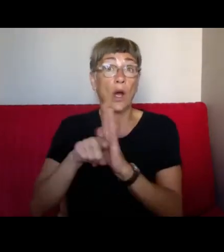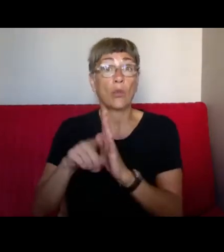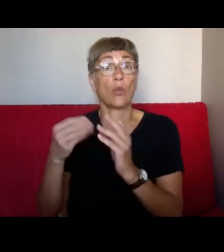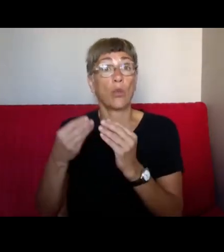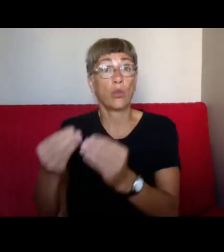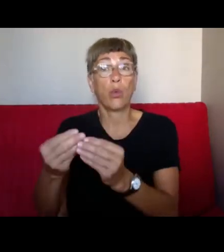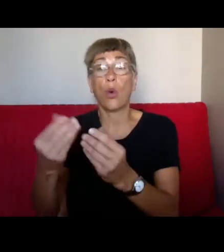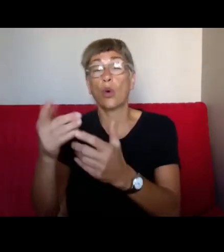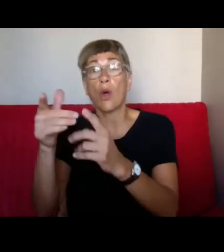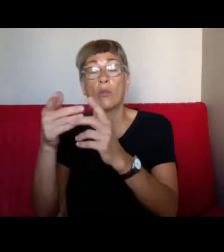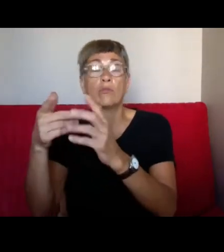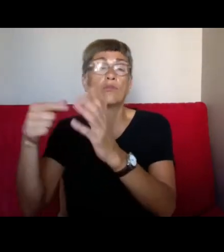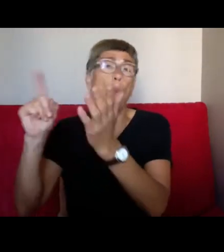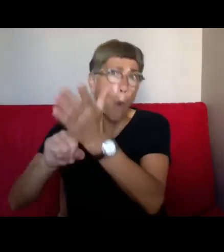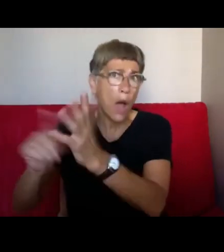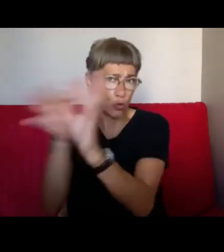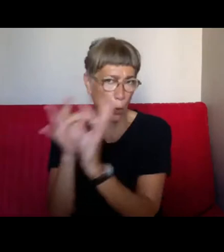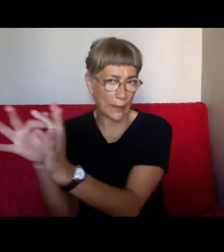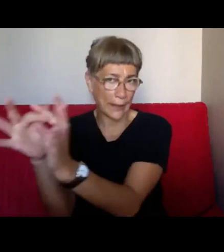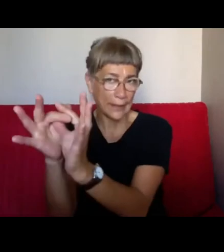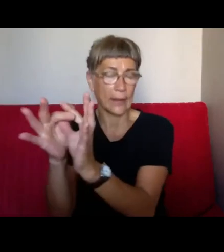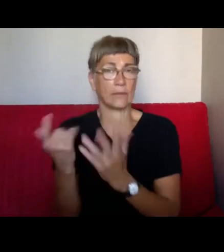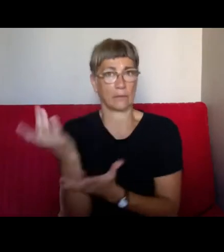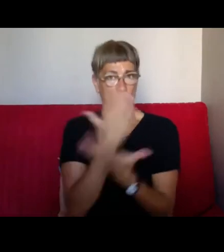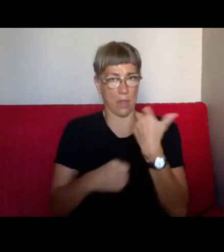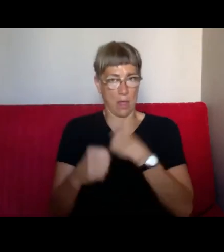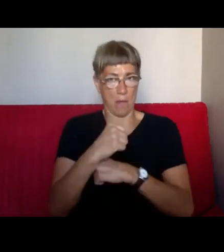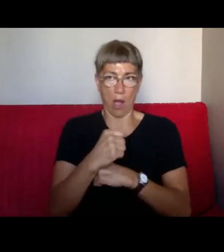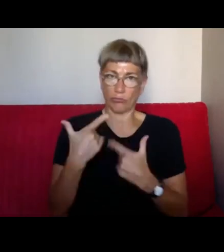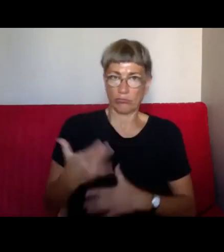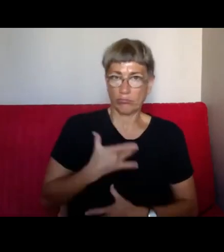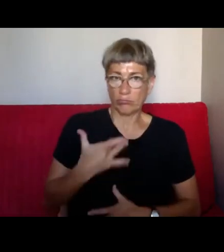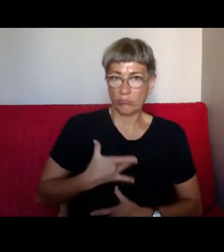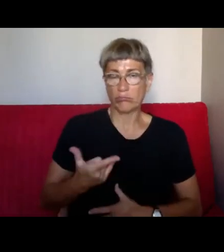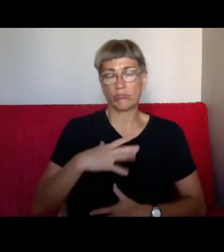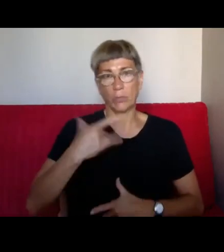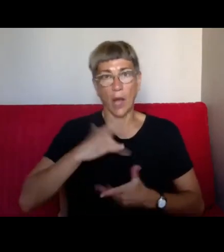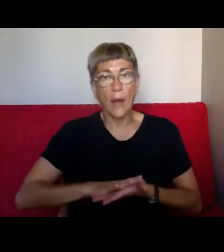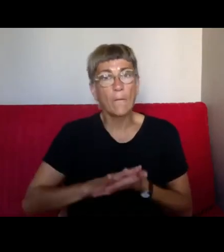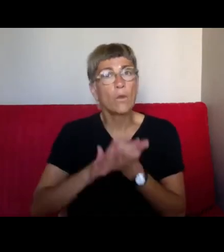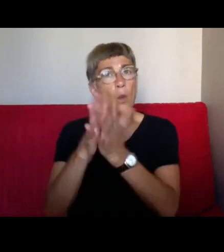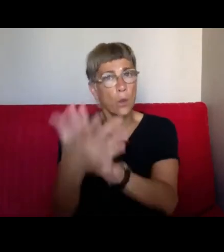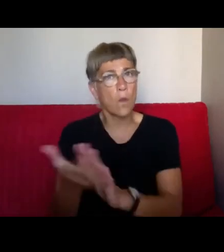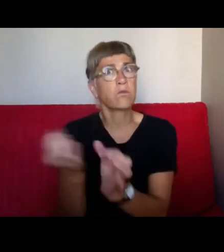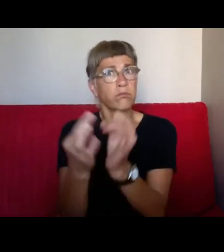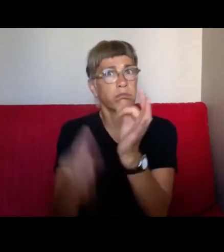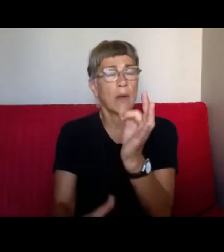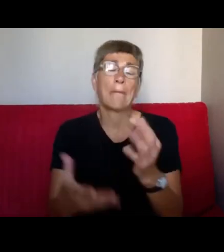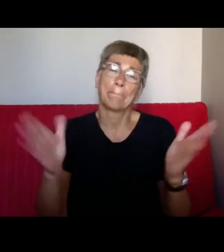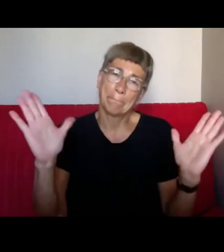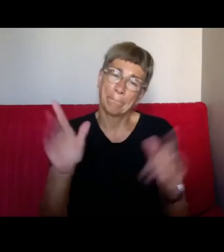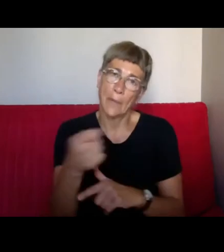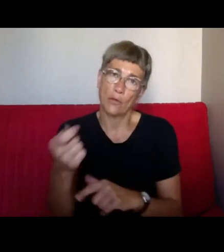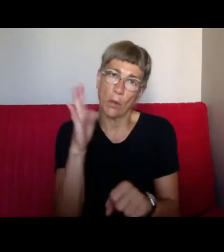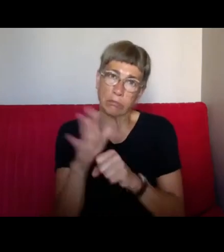de solidarité. C'est une démarche qui a porté des fruits, puisque des évolutions ont vu le jour. Malheureusement, pas assez. Et